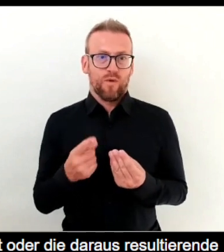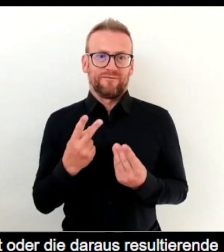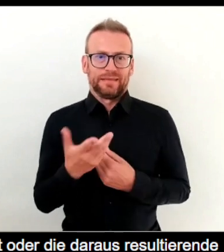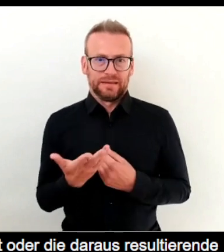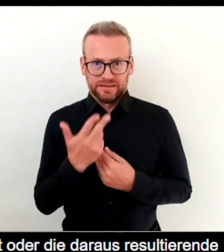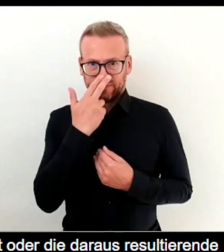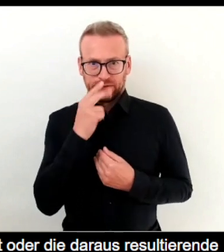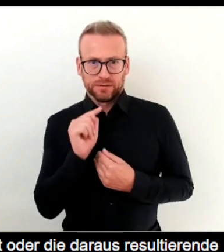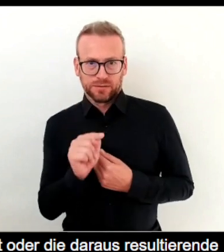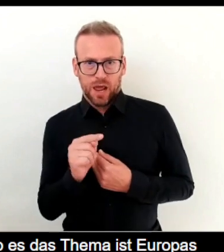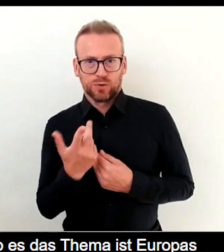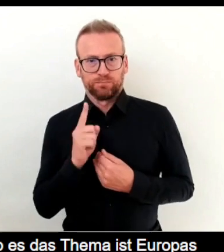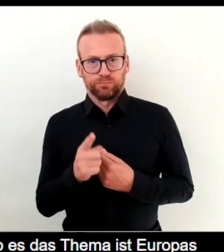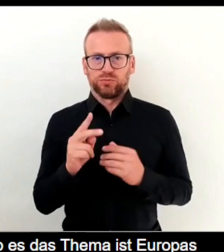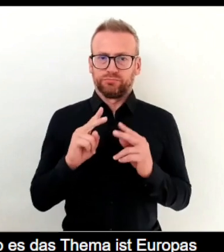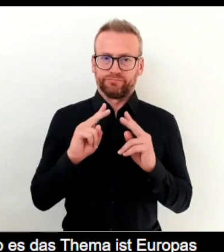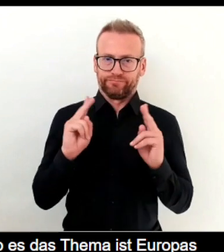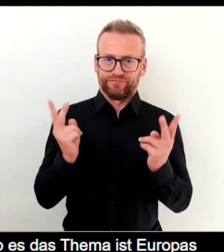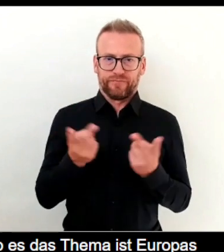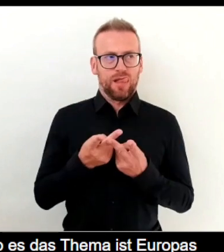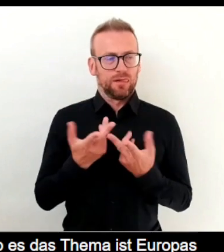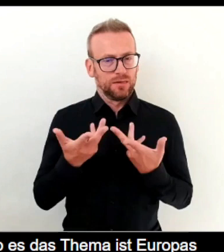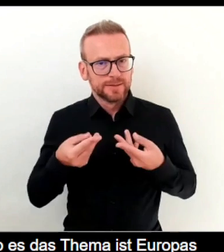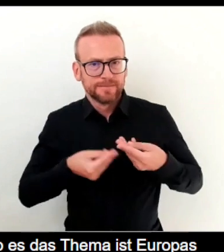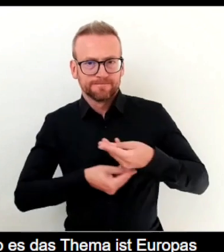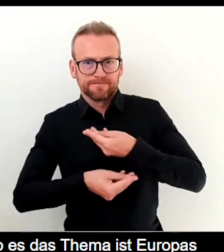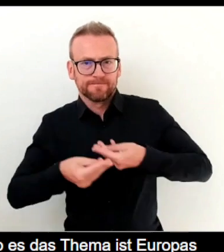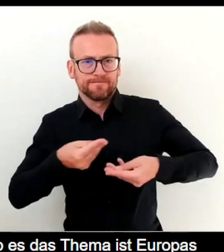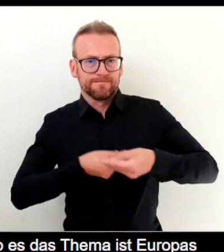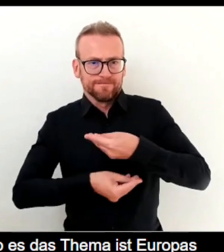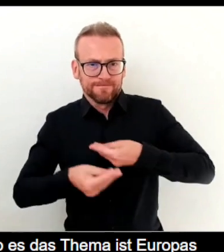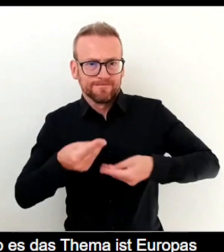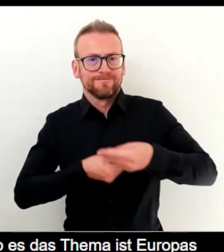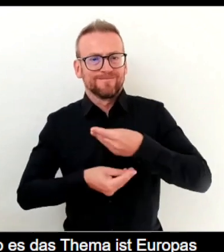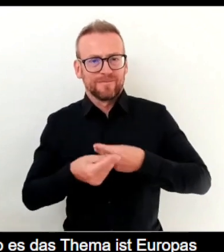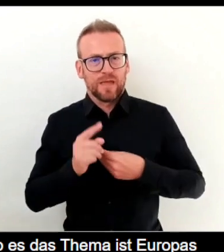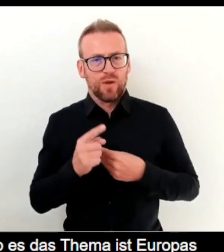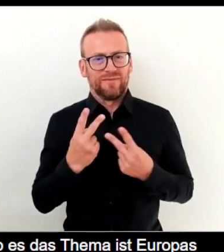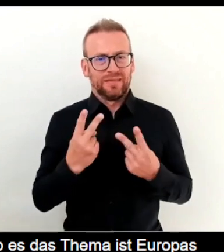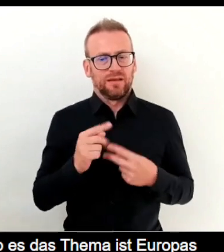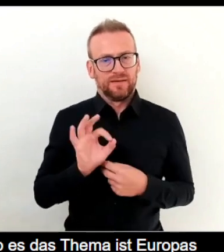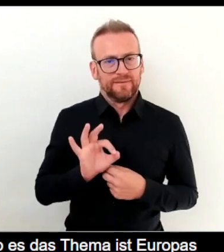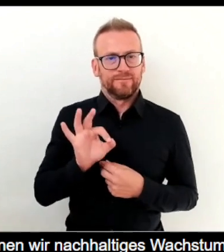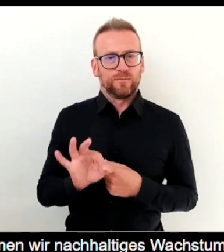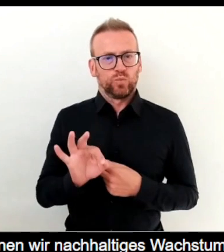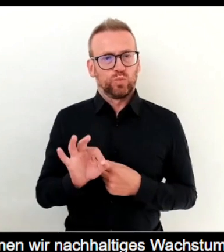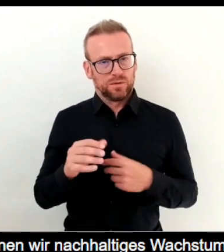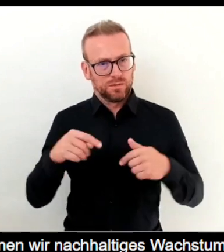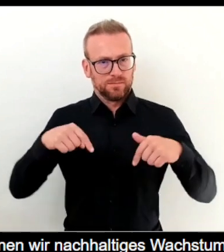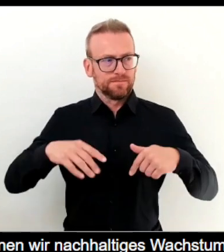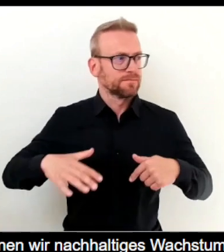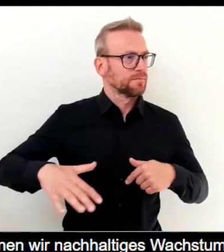Umsetzung ist, mit allen Vorteilen, aber auch mit den Schwierigkeiten, die da sind. Und das zeigt, dass die Zusammenarbeit auch so wichtig ist.